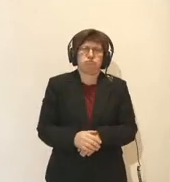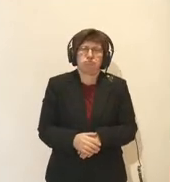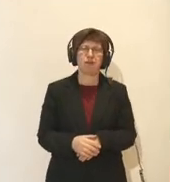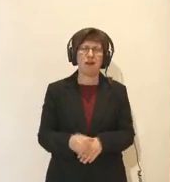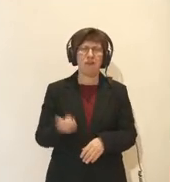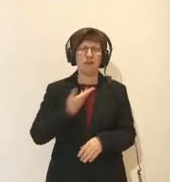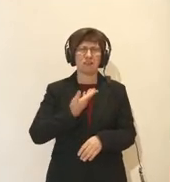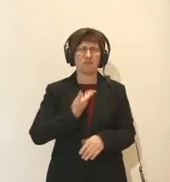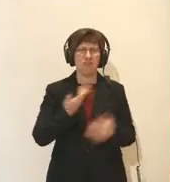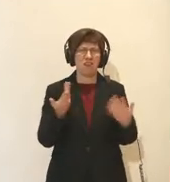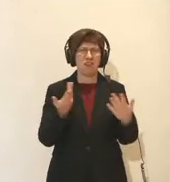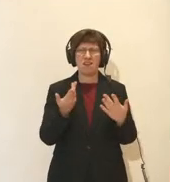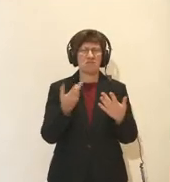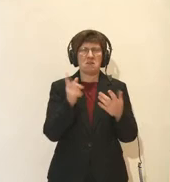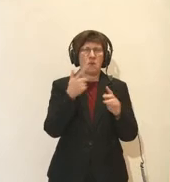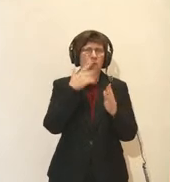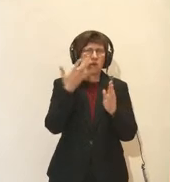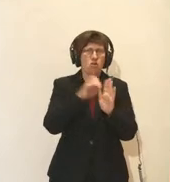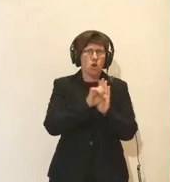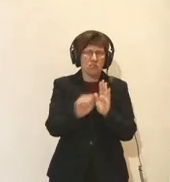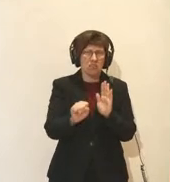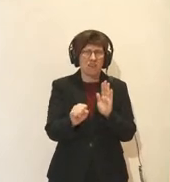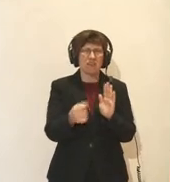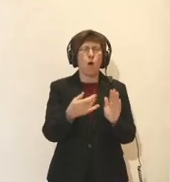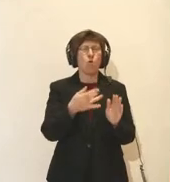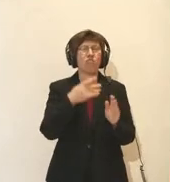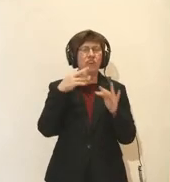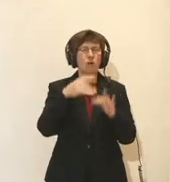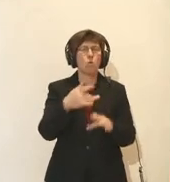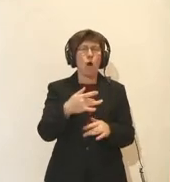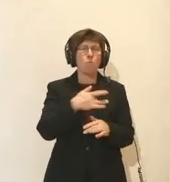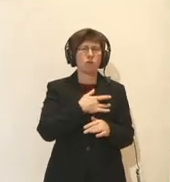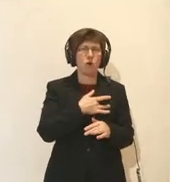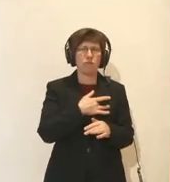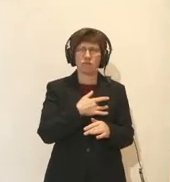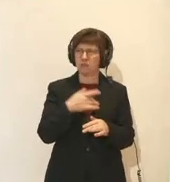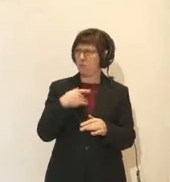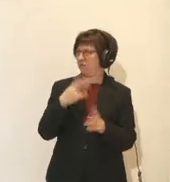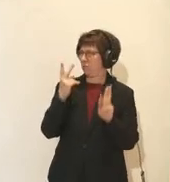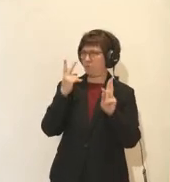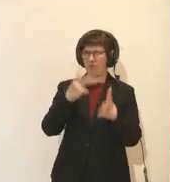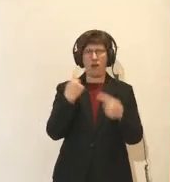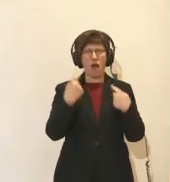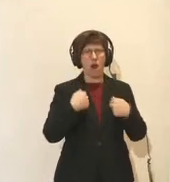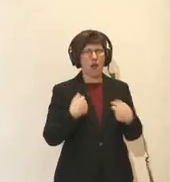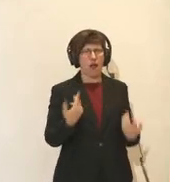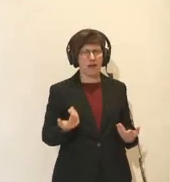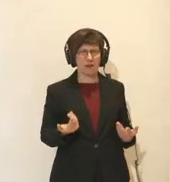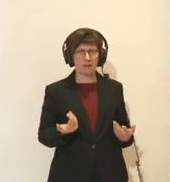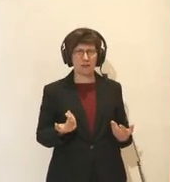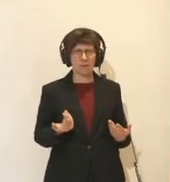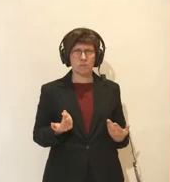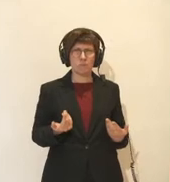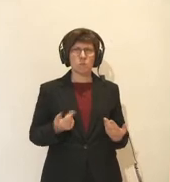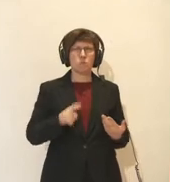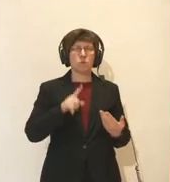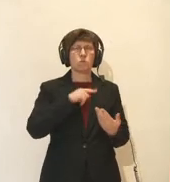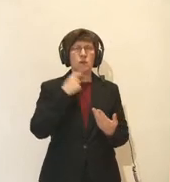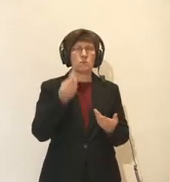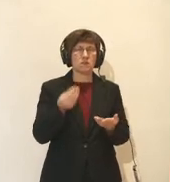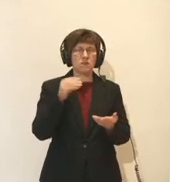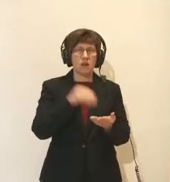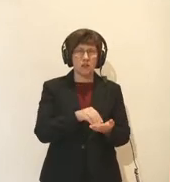konsequenzen aber das hat auch eine wirkung auf betroffene weil sie damit komplett alleine gelassen sind und ich muss sagen das